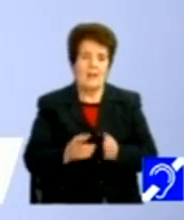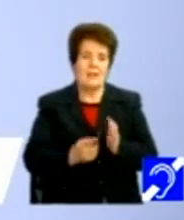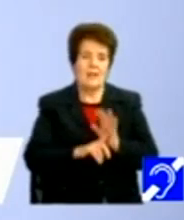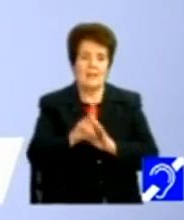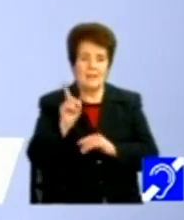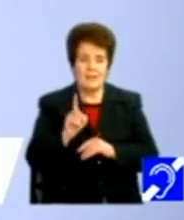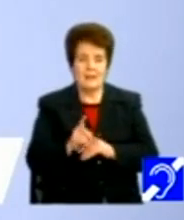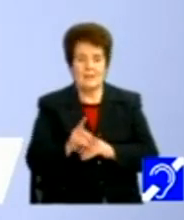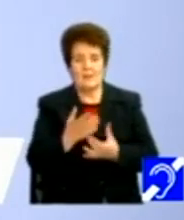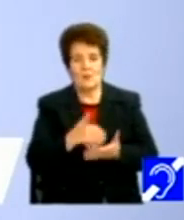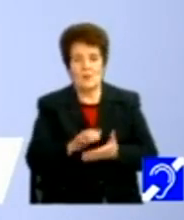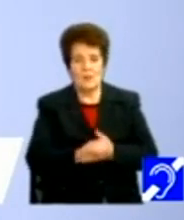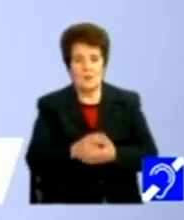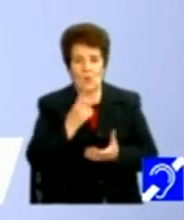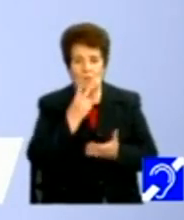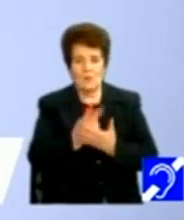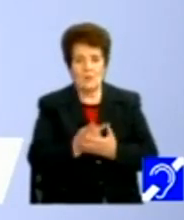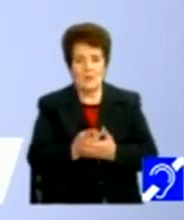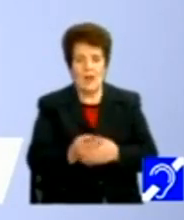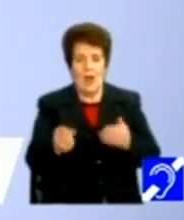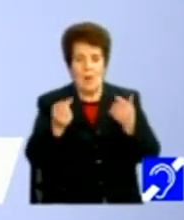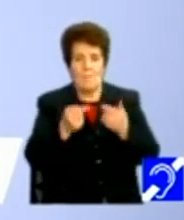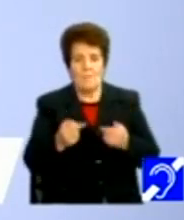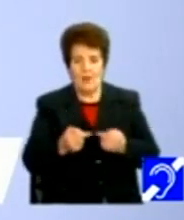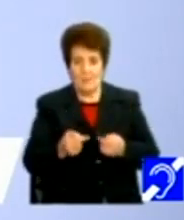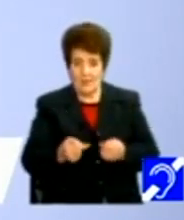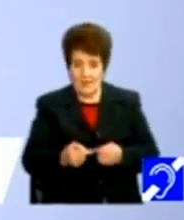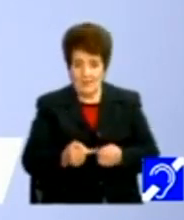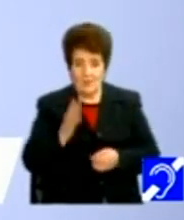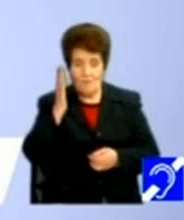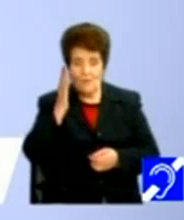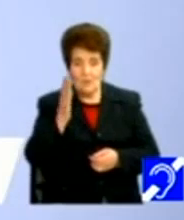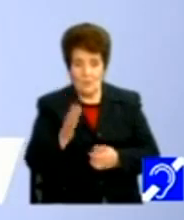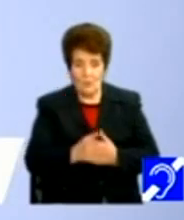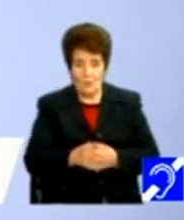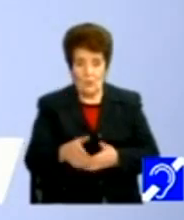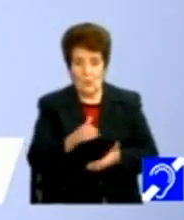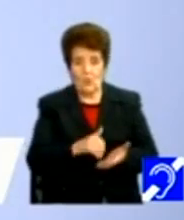românească, de unionist, dar avem o viziune foarte pragmatică asupra viitorului unionismului.